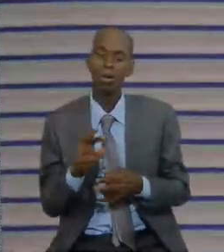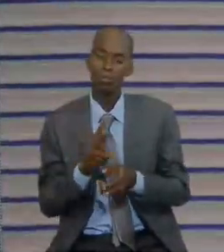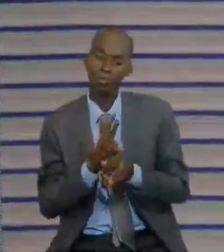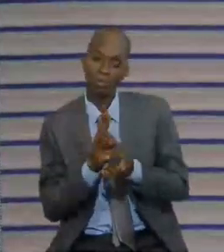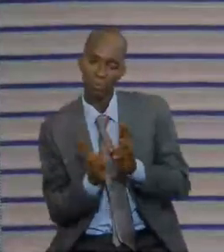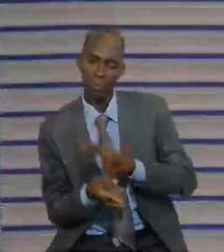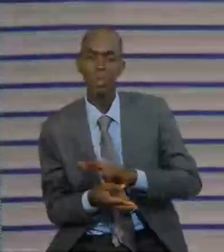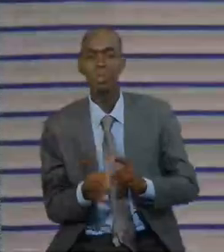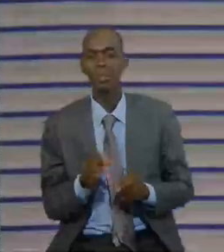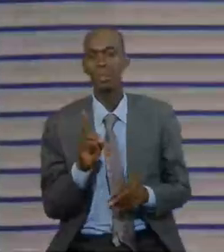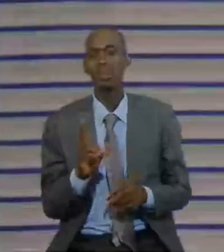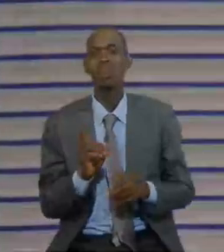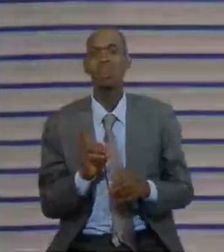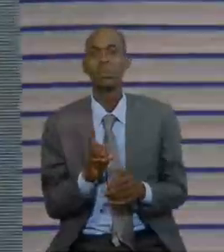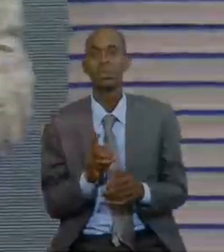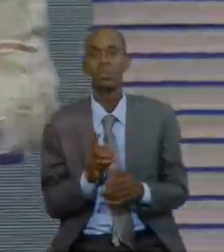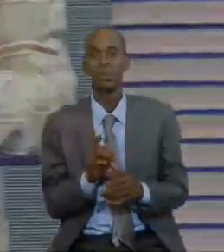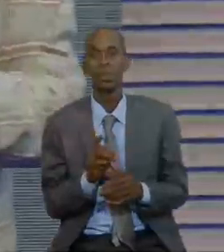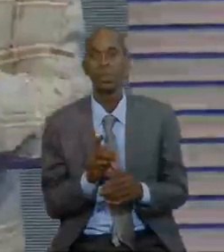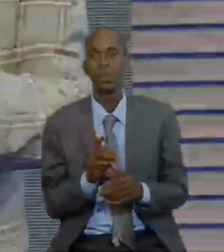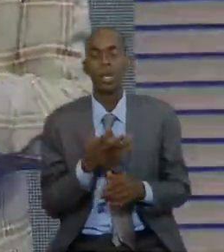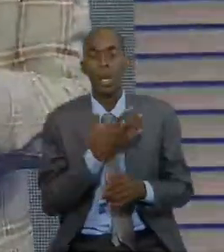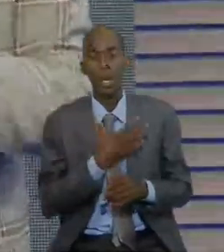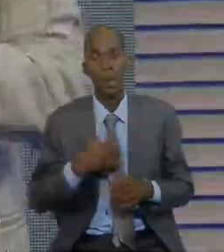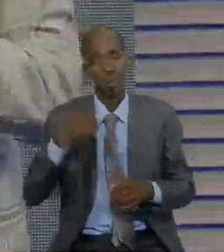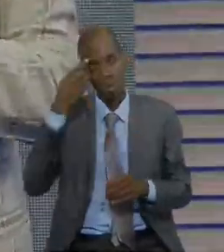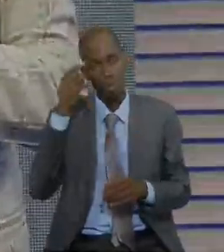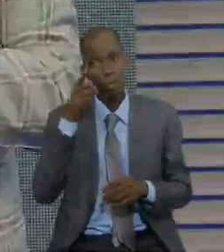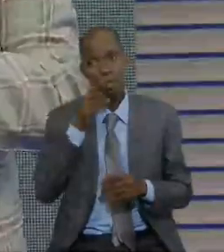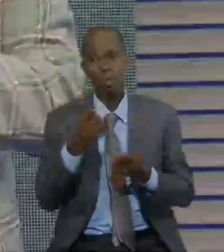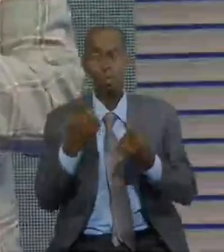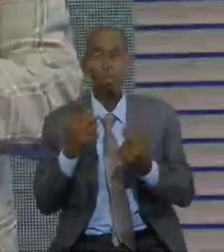à cause de la pénitence de la repentance